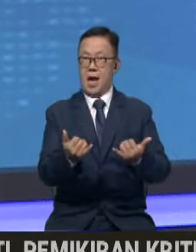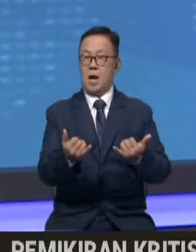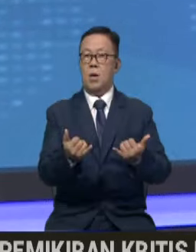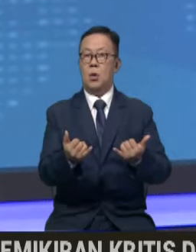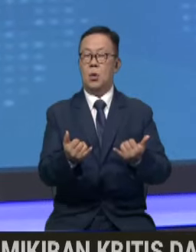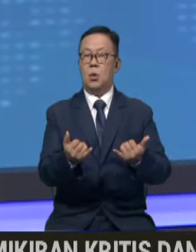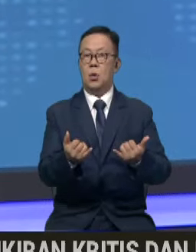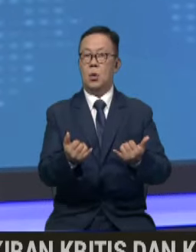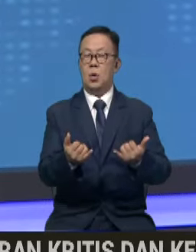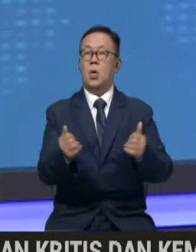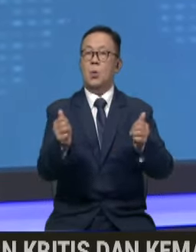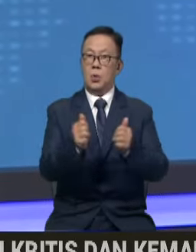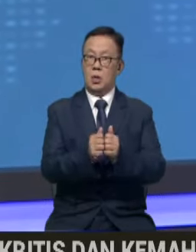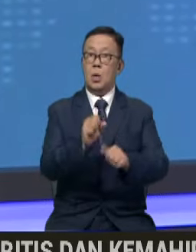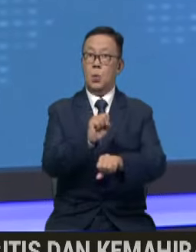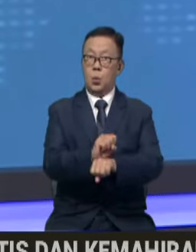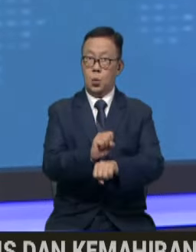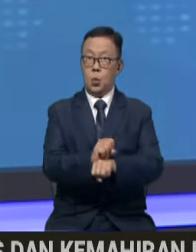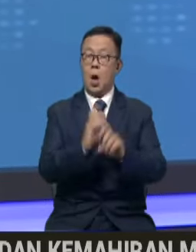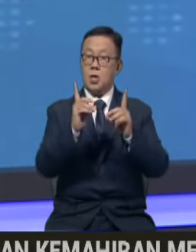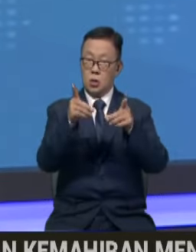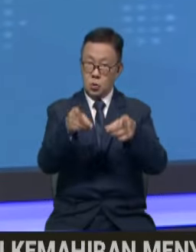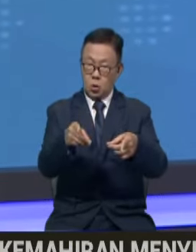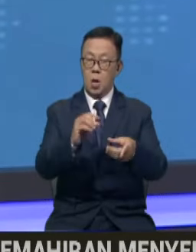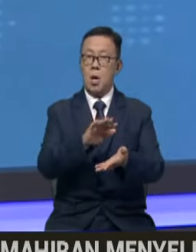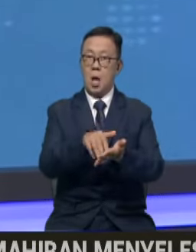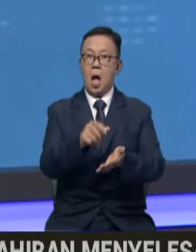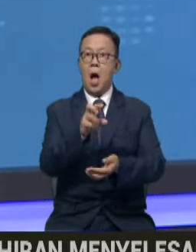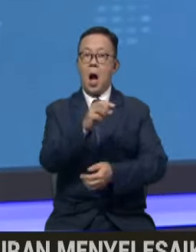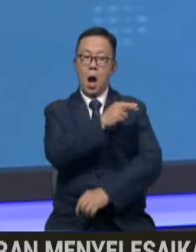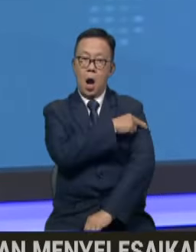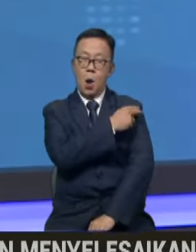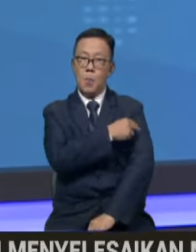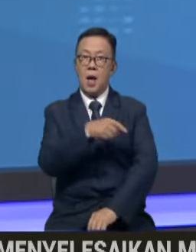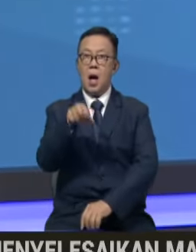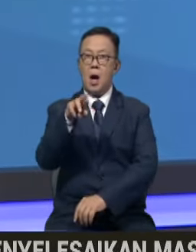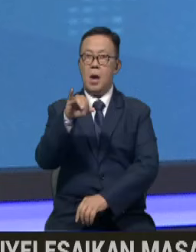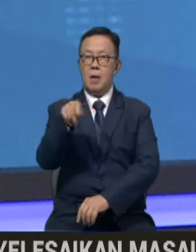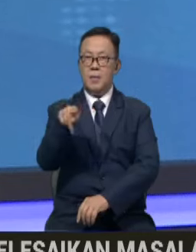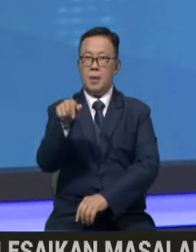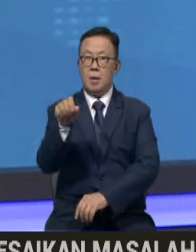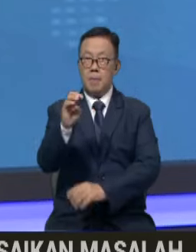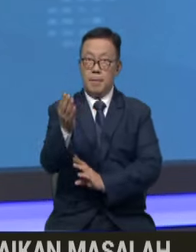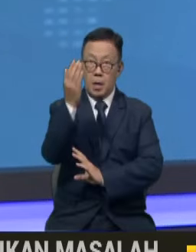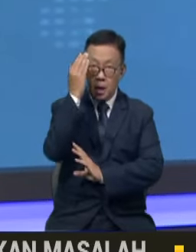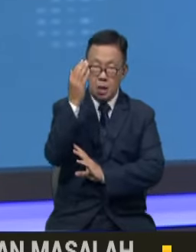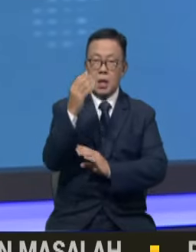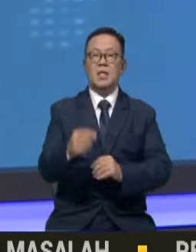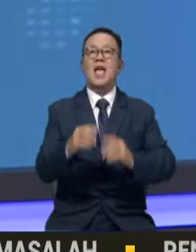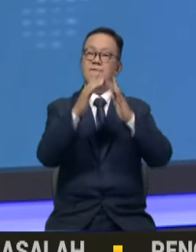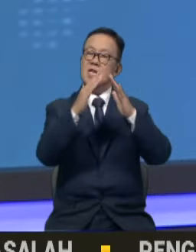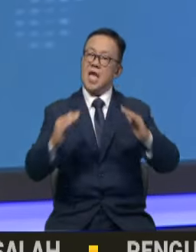Haji Hasanal Bolkiah dengan kerjasama Pusat Pendermaan Darah Hospital Raja Isteri Pinanak Saleha pagi tadi mengadakan kempen derma